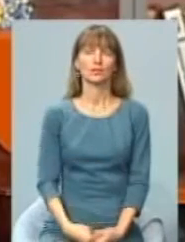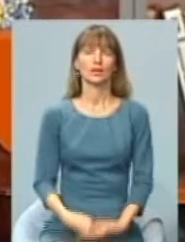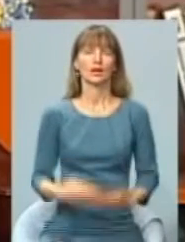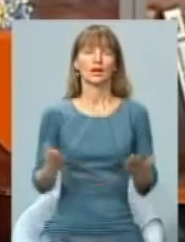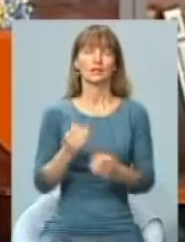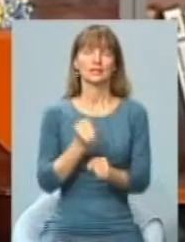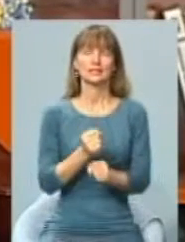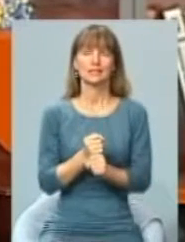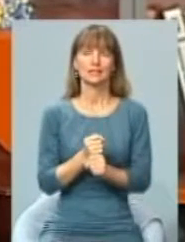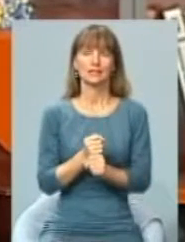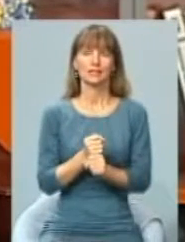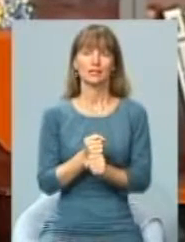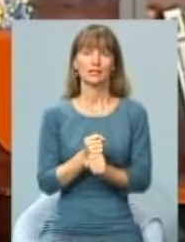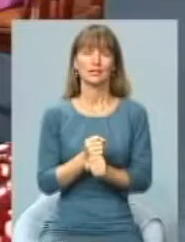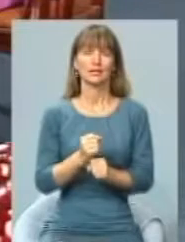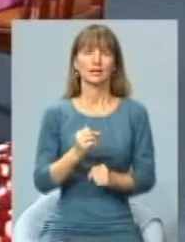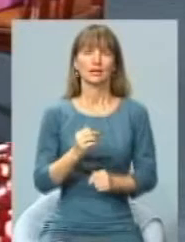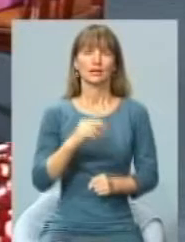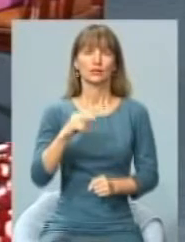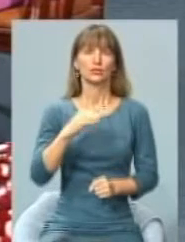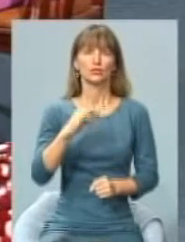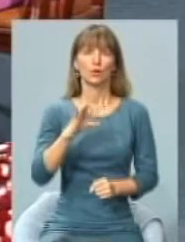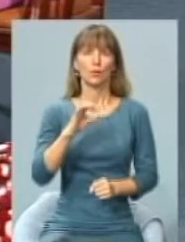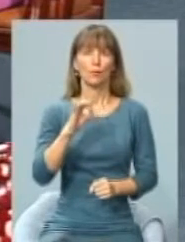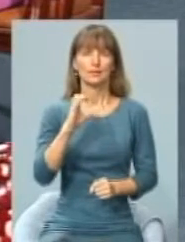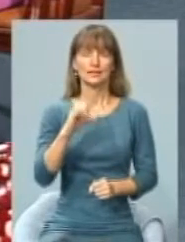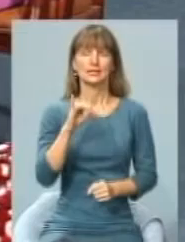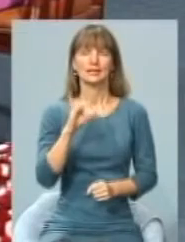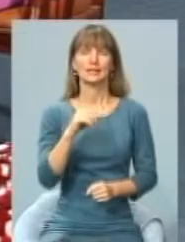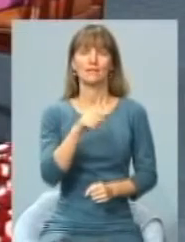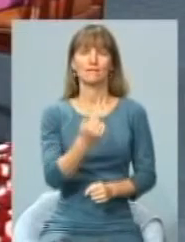который создал, кстати, Стив Джобс и его работники.